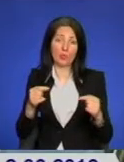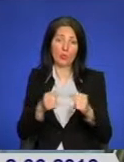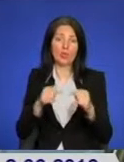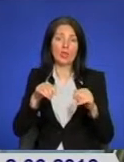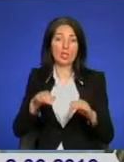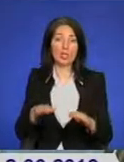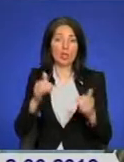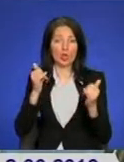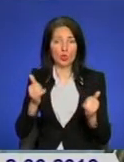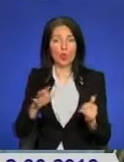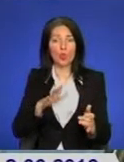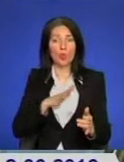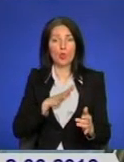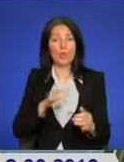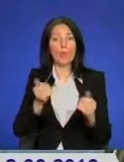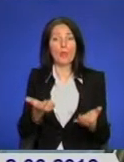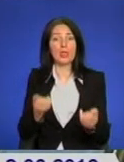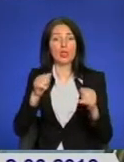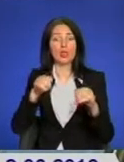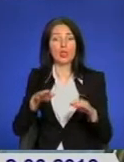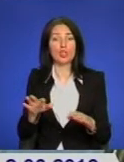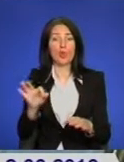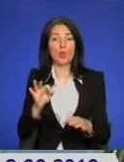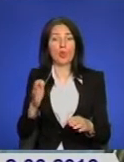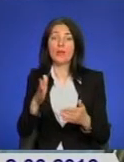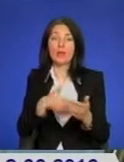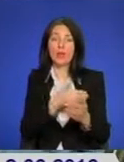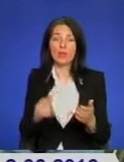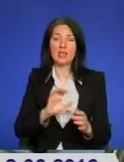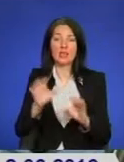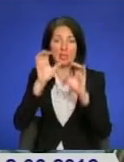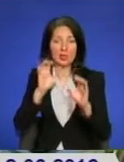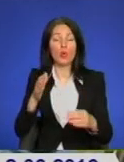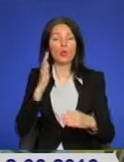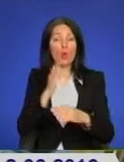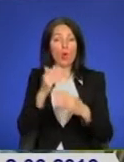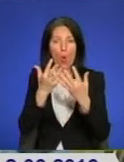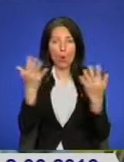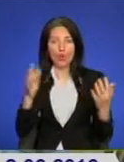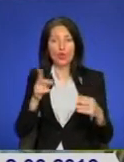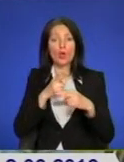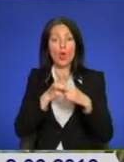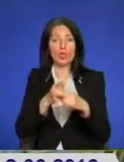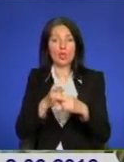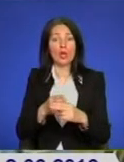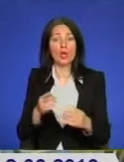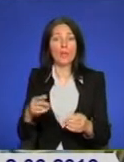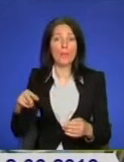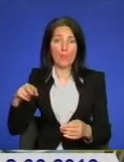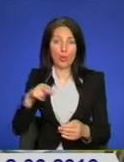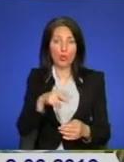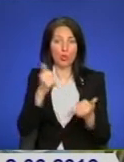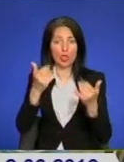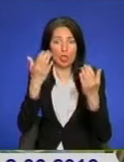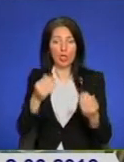рішення. Сьогодні було прийнято рішення про демонтаж незаконної огорожі, яка перешкоджає спільному проходу. На сьогоднішній роботи вже